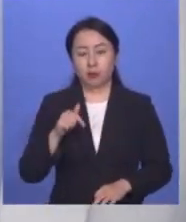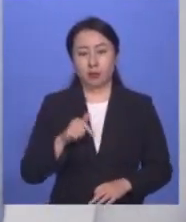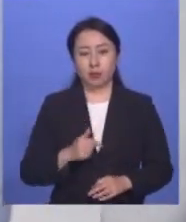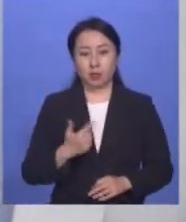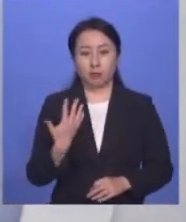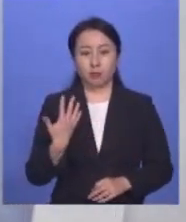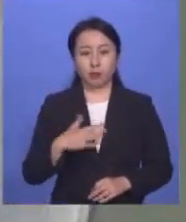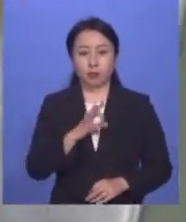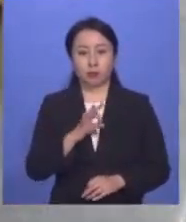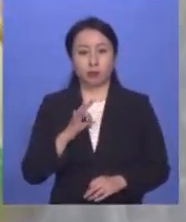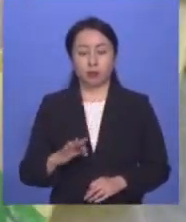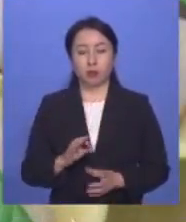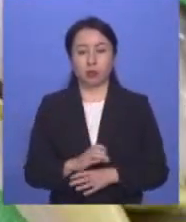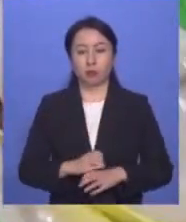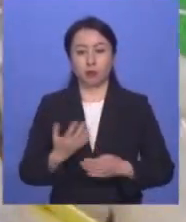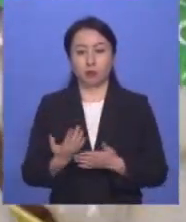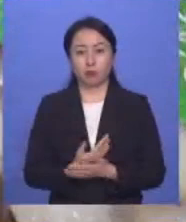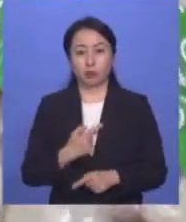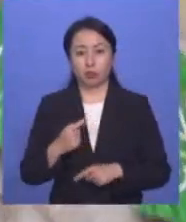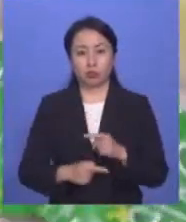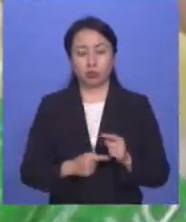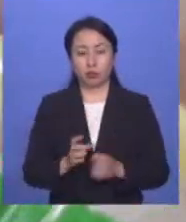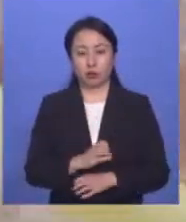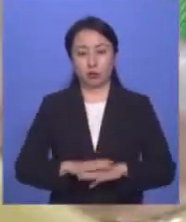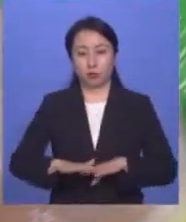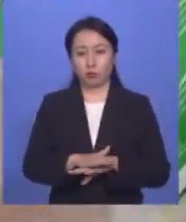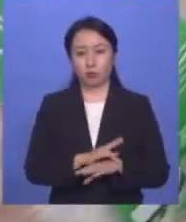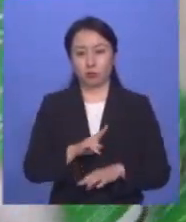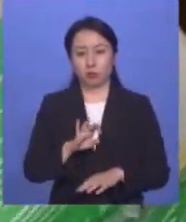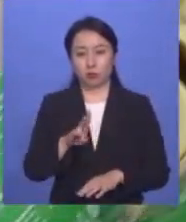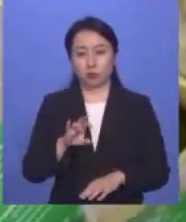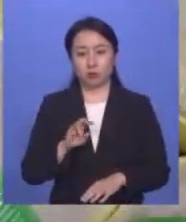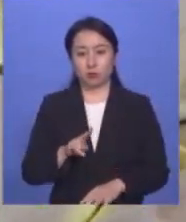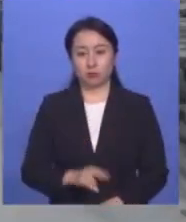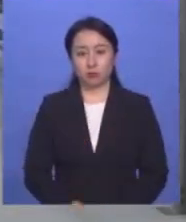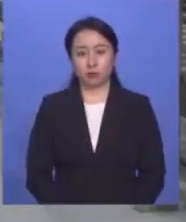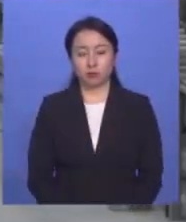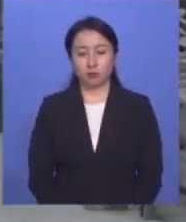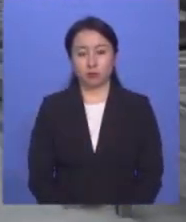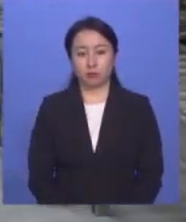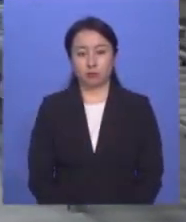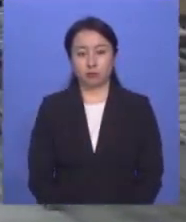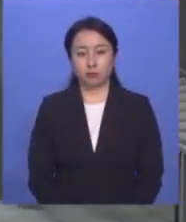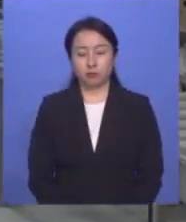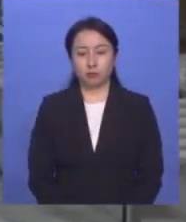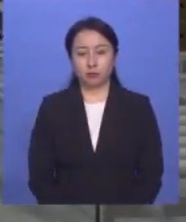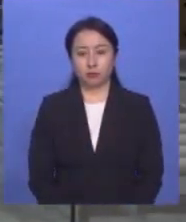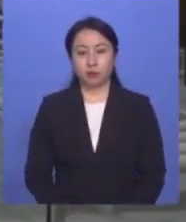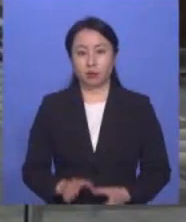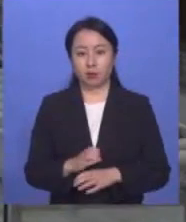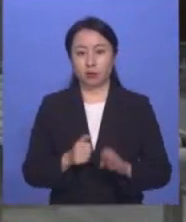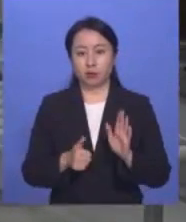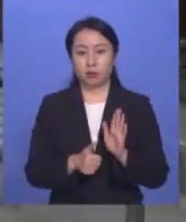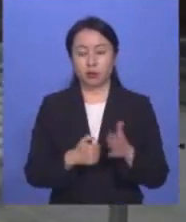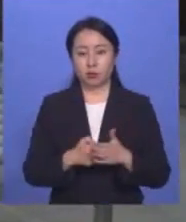более 50% компания получила через акционерное общество СПК «Султустек». В фазе строительства еще 6 птичников.